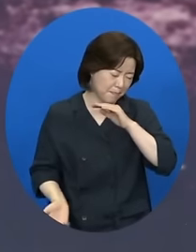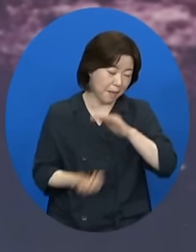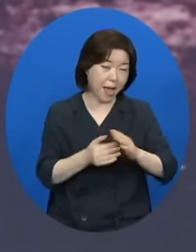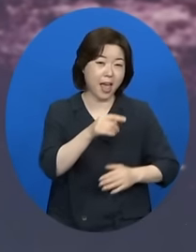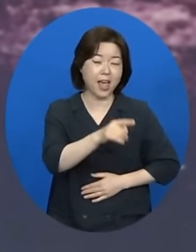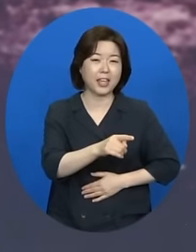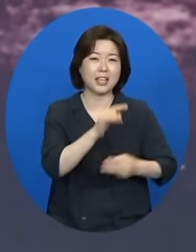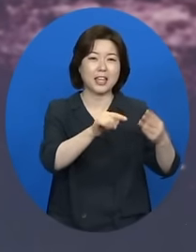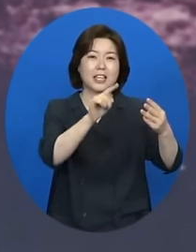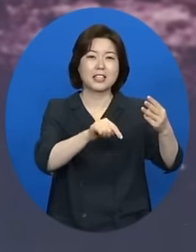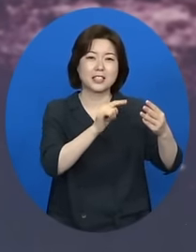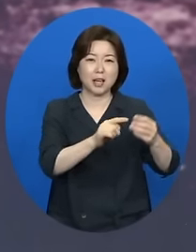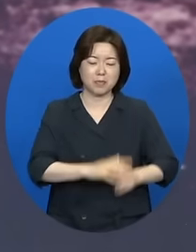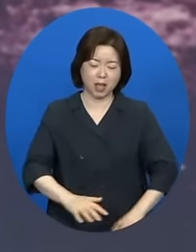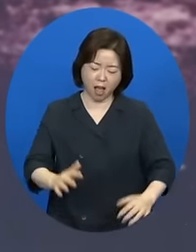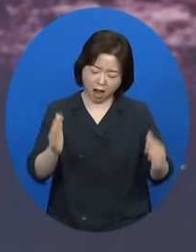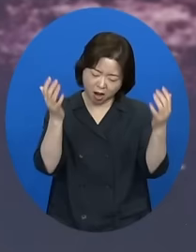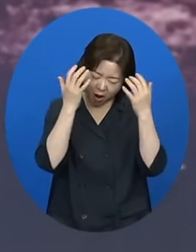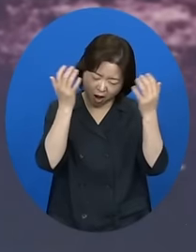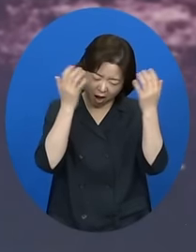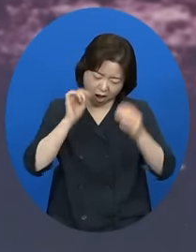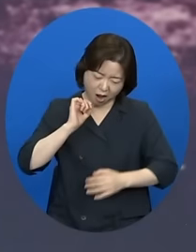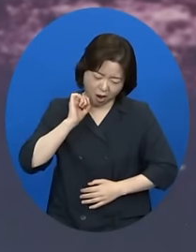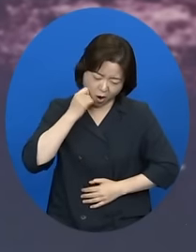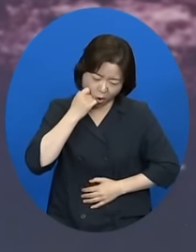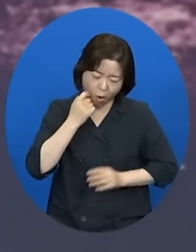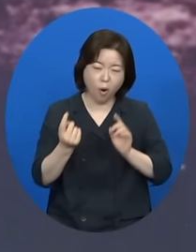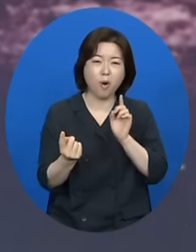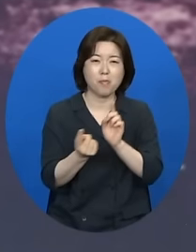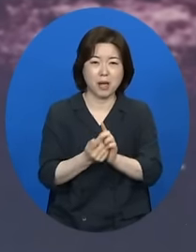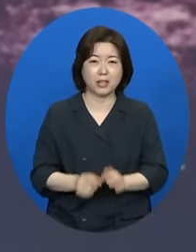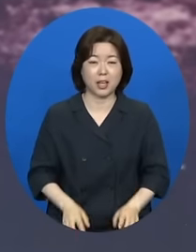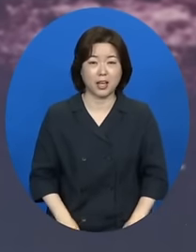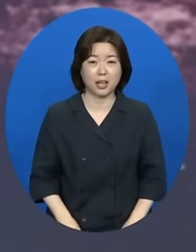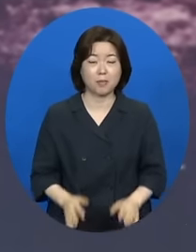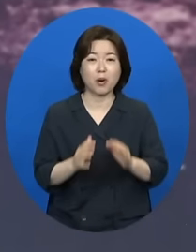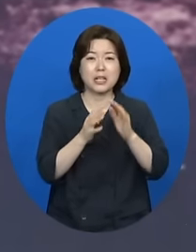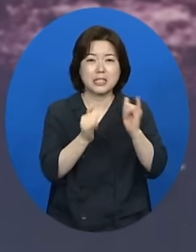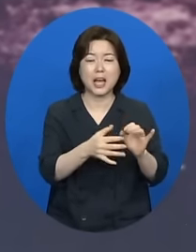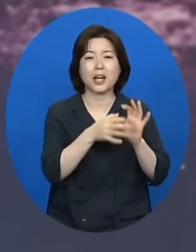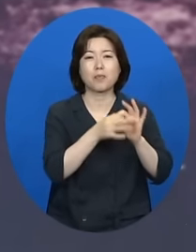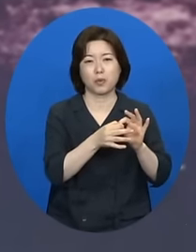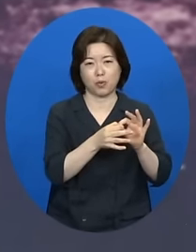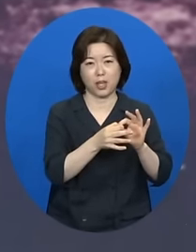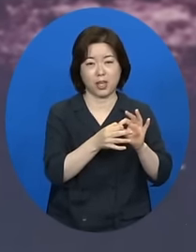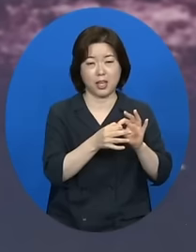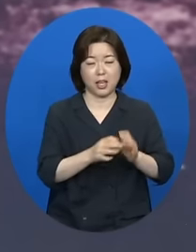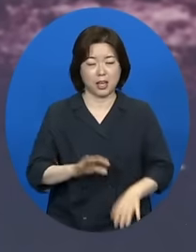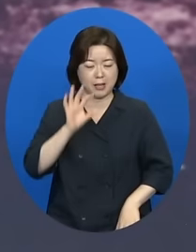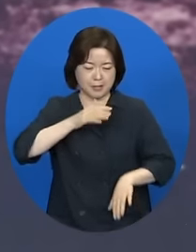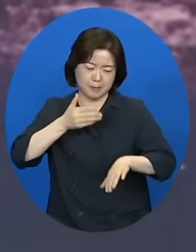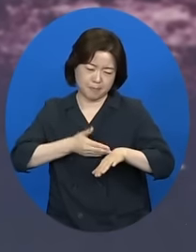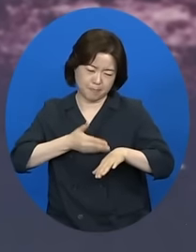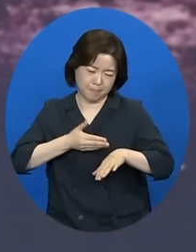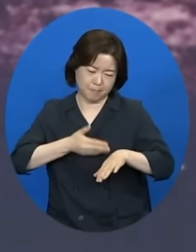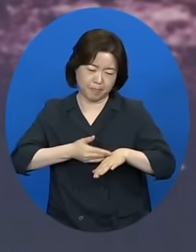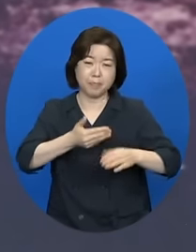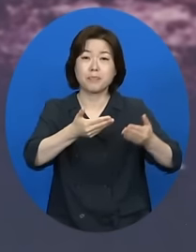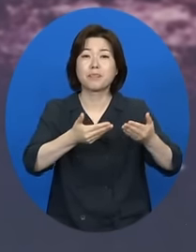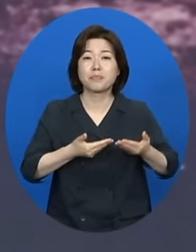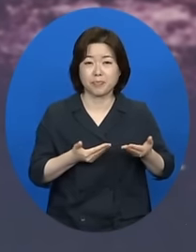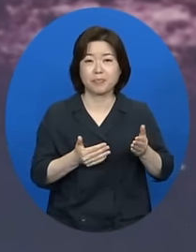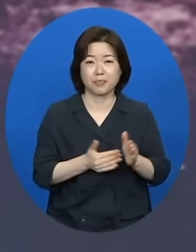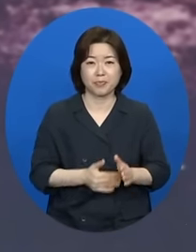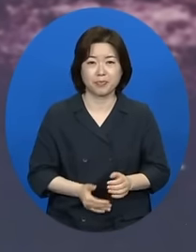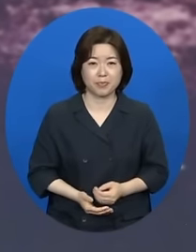아주 혹독한 어려운 시기를 겪게 됩니다. 바로 사람 채찍을 통해서 그는 단련, 연단을 받게